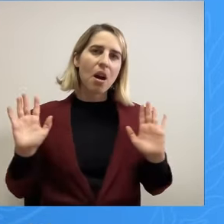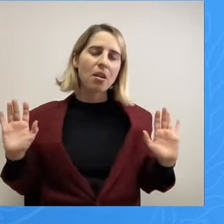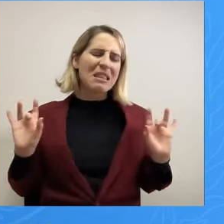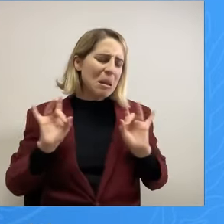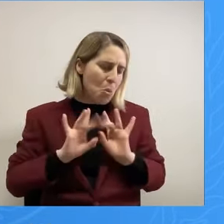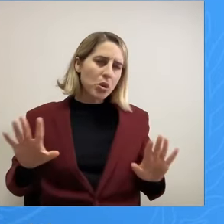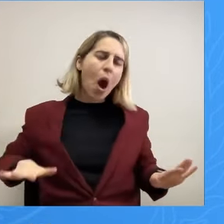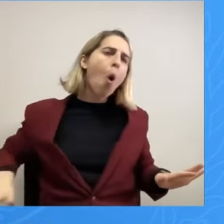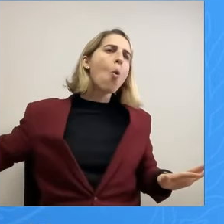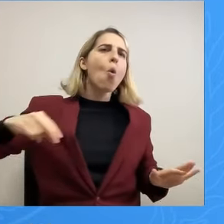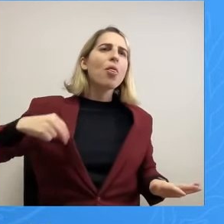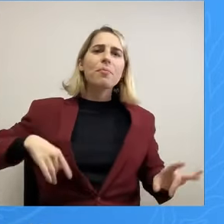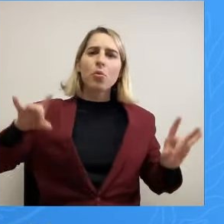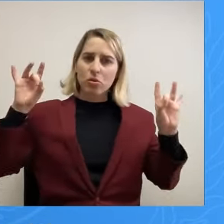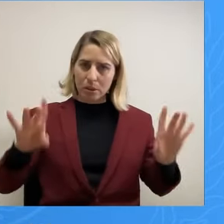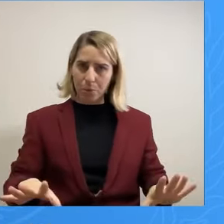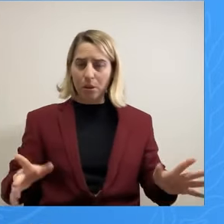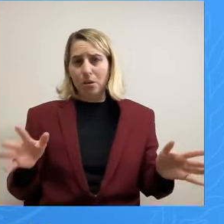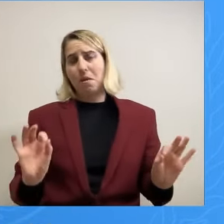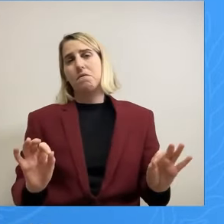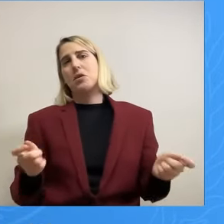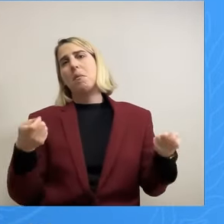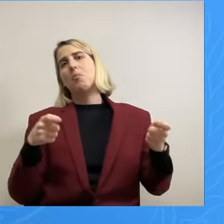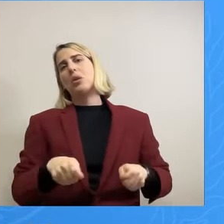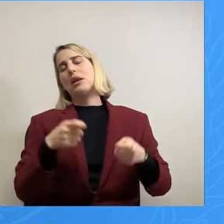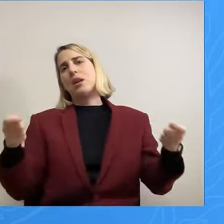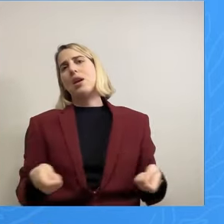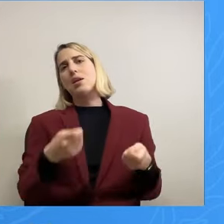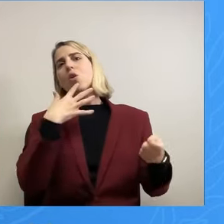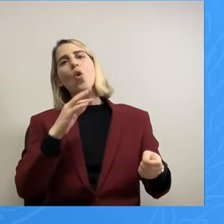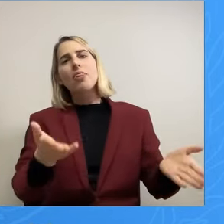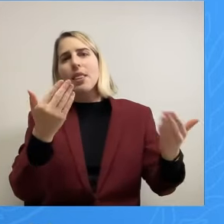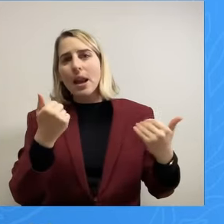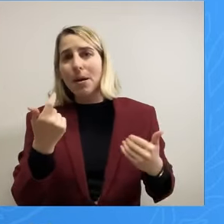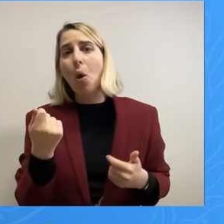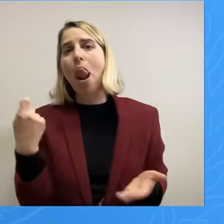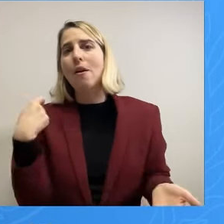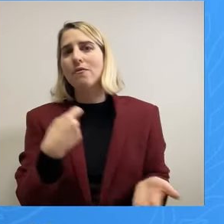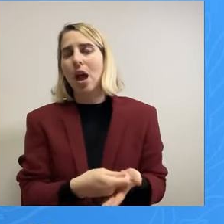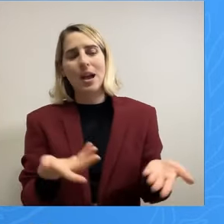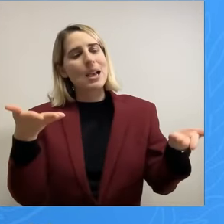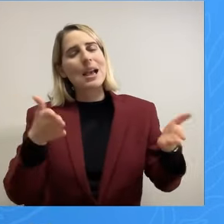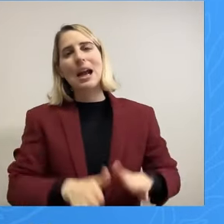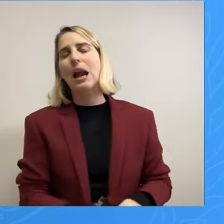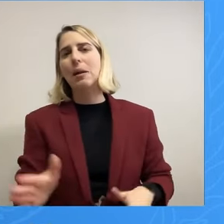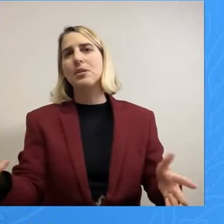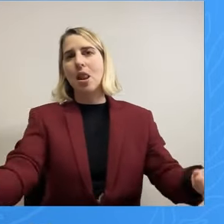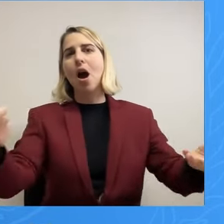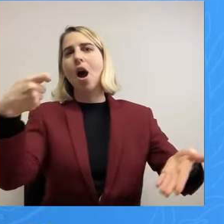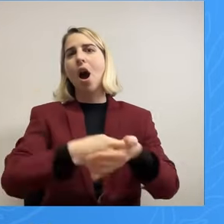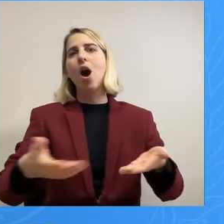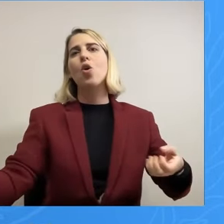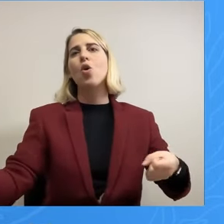Αθήνα δεν έχει γίνει και ούτε πρόκειται φυσικά να γίνει, γιατί δεν υπάρχουν λεφτά. Τα λέμε αυτά